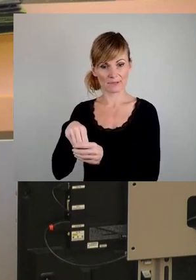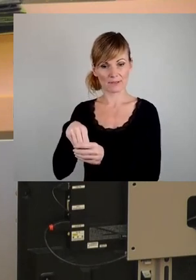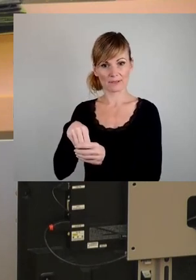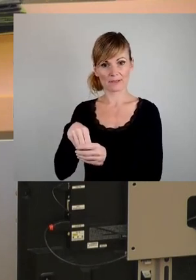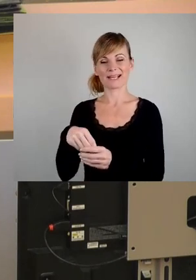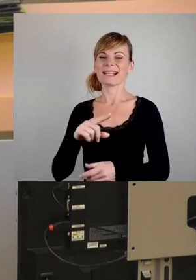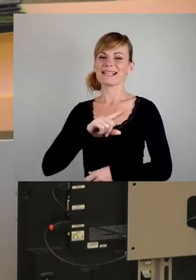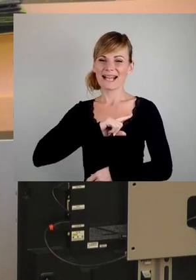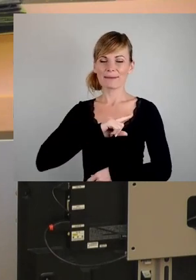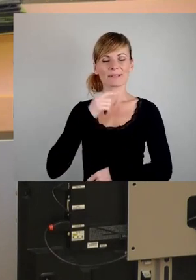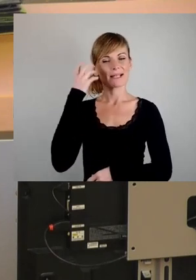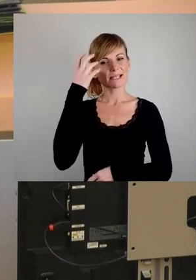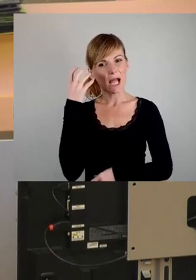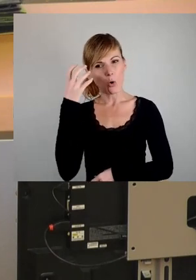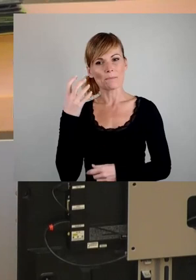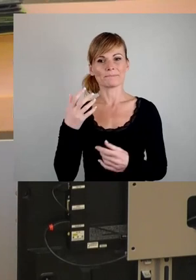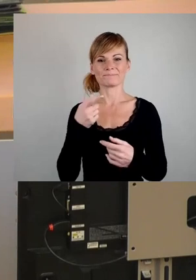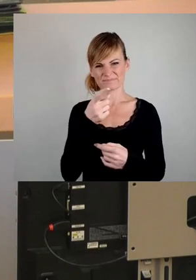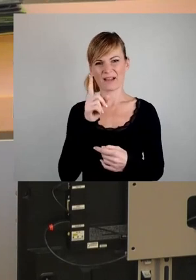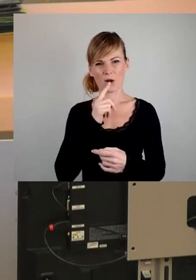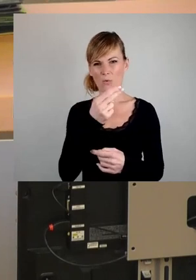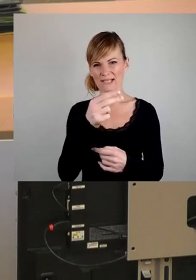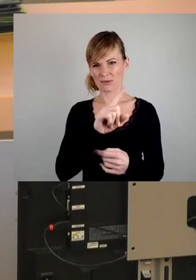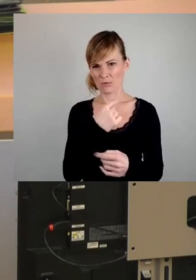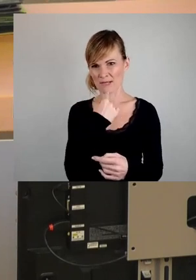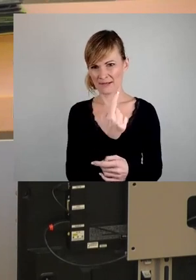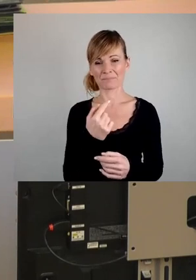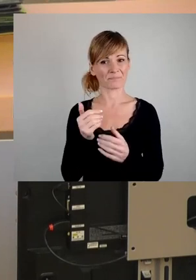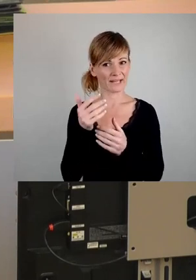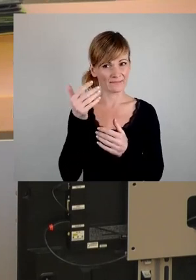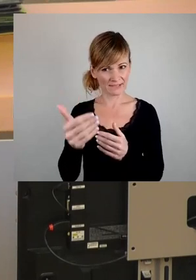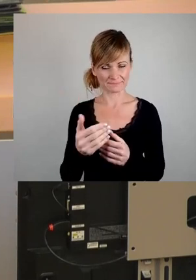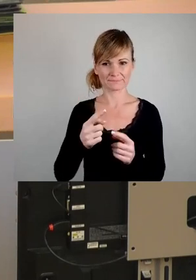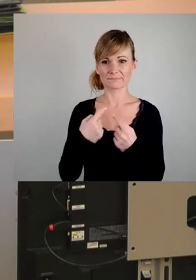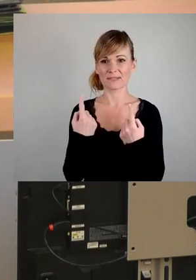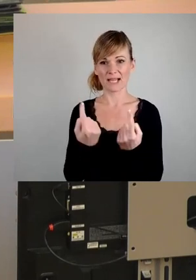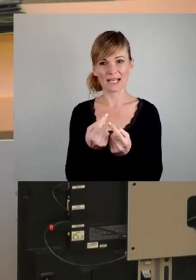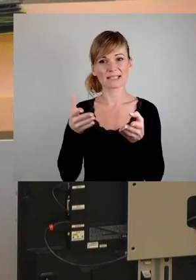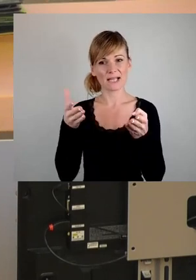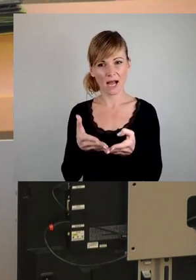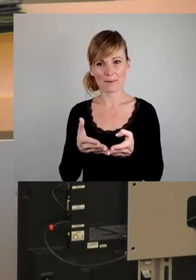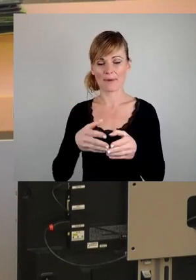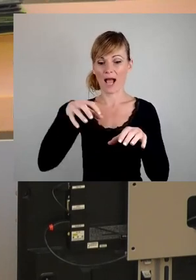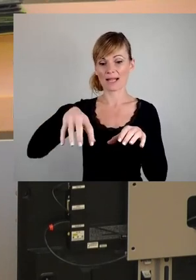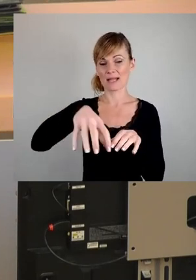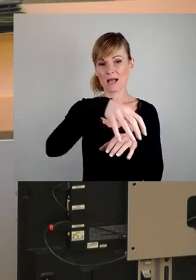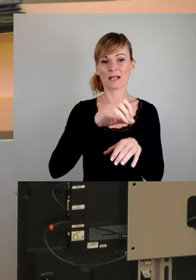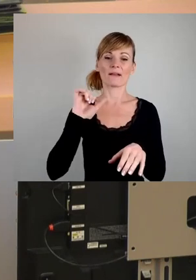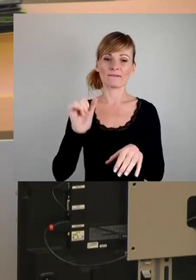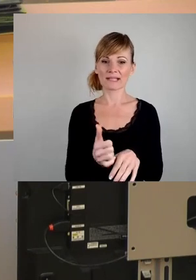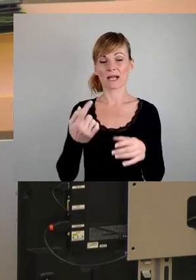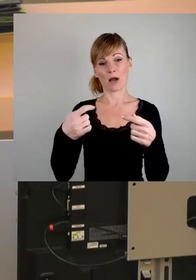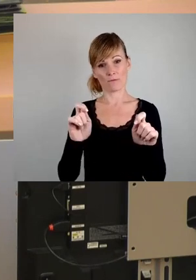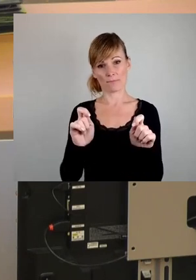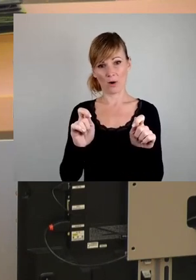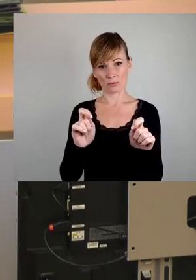dazu sagen, dass wir irgendwann die Kreisgrabenanlage zumindest in Teilen vielleicht auch wieder aufgebaut bekommen, die es dort früher